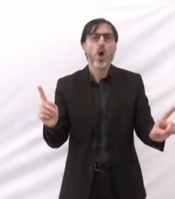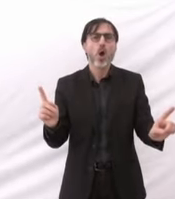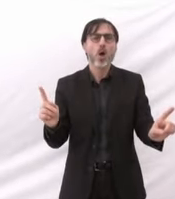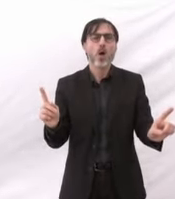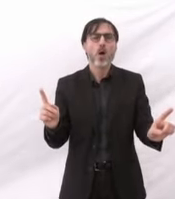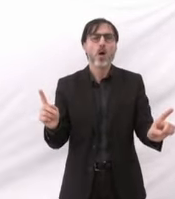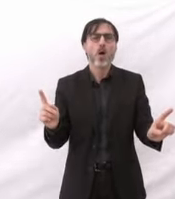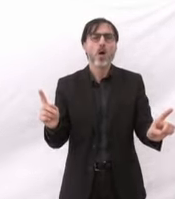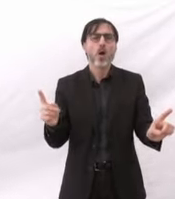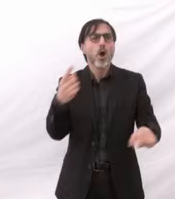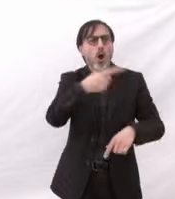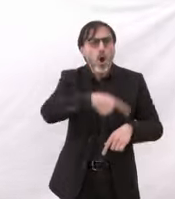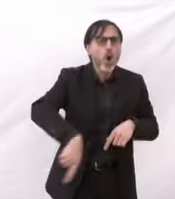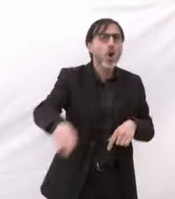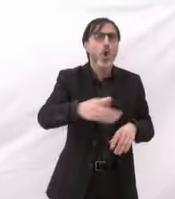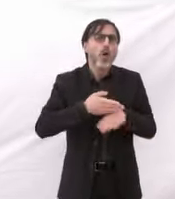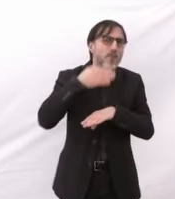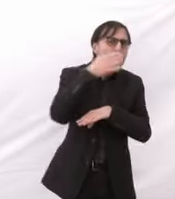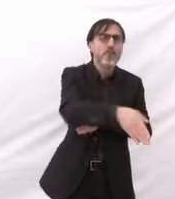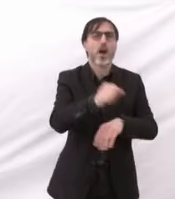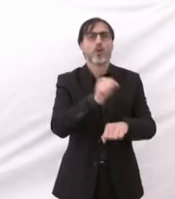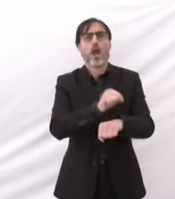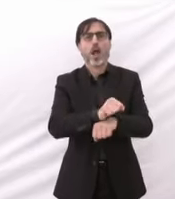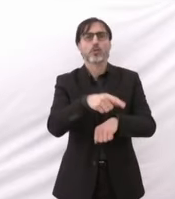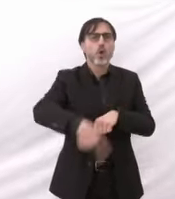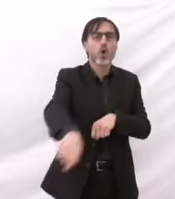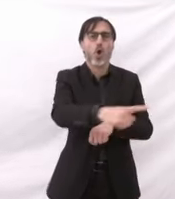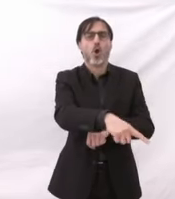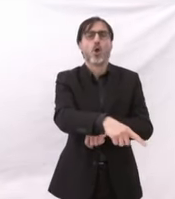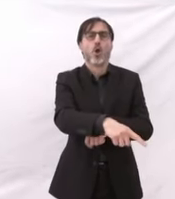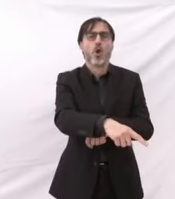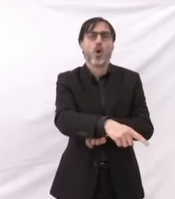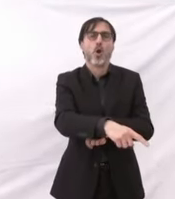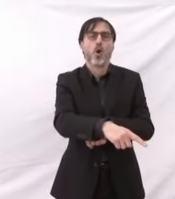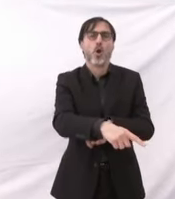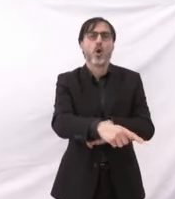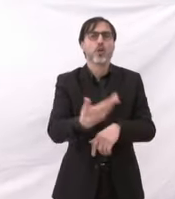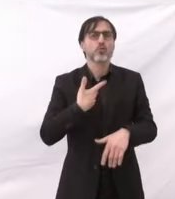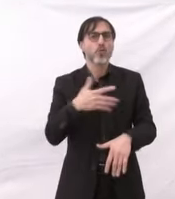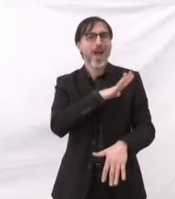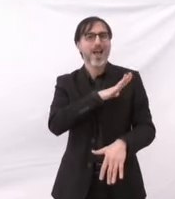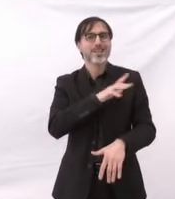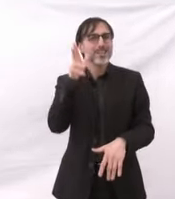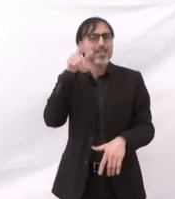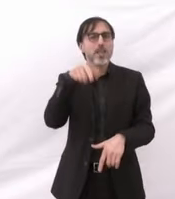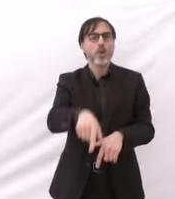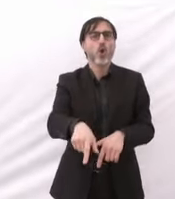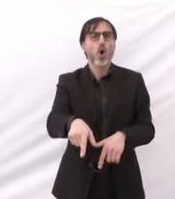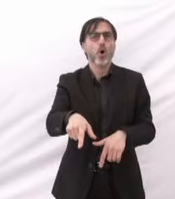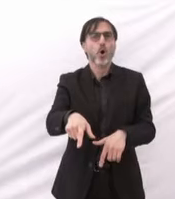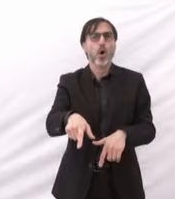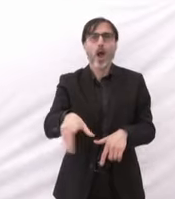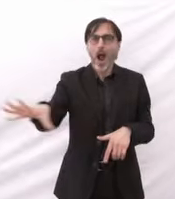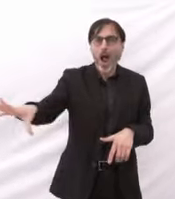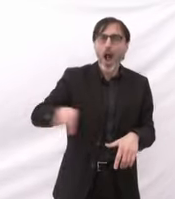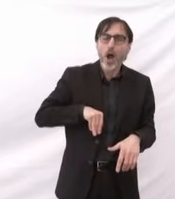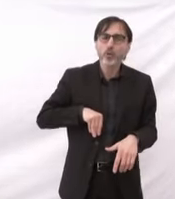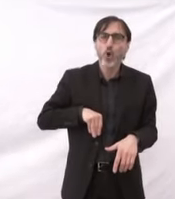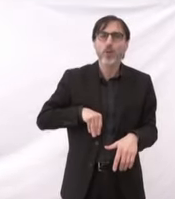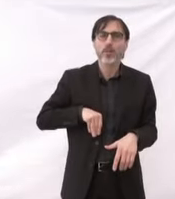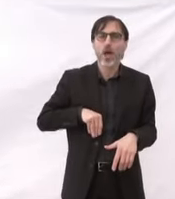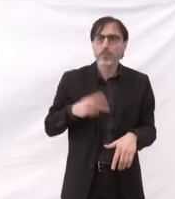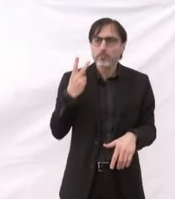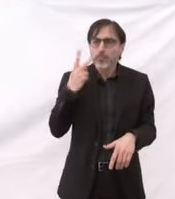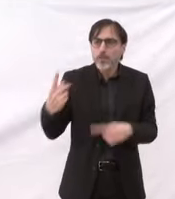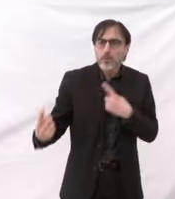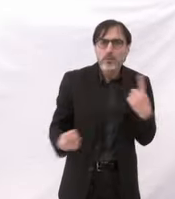non è per tutti, ma sono loro che ci vanno. E qui c'è una signora che ha adottato, quando